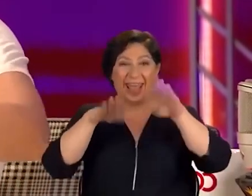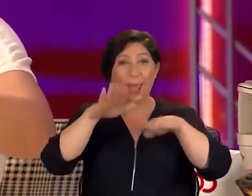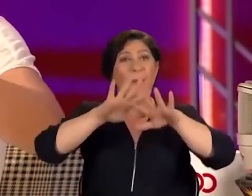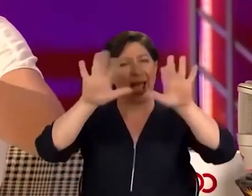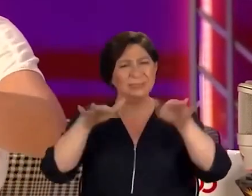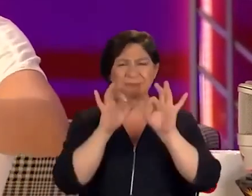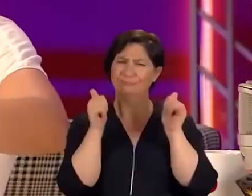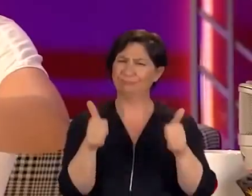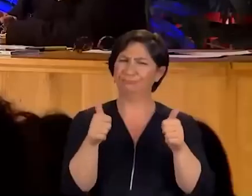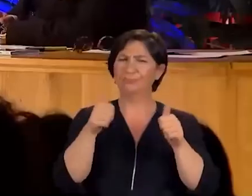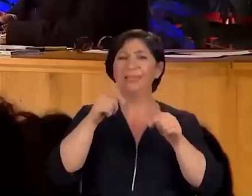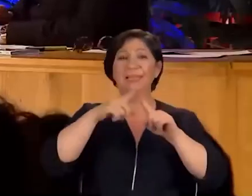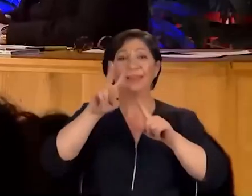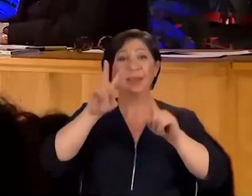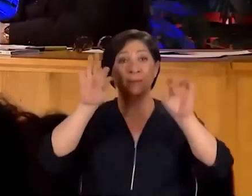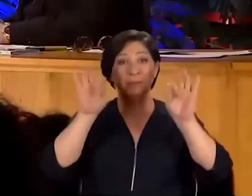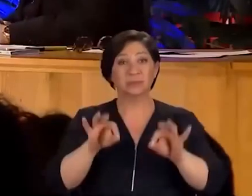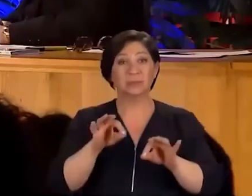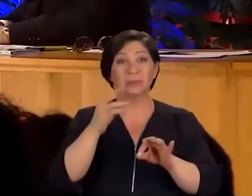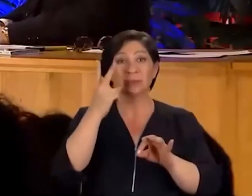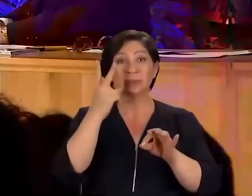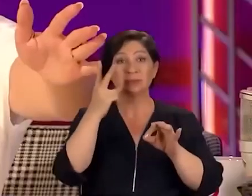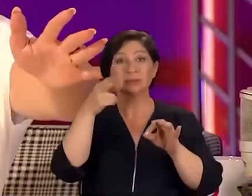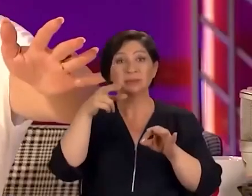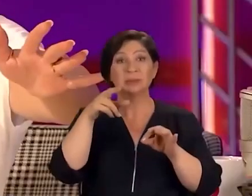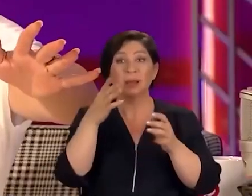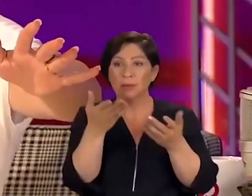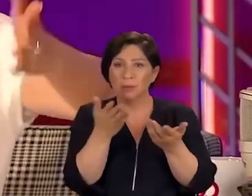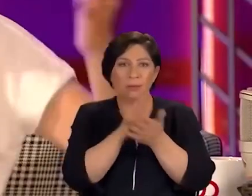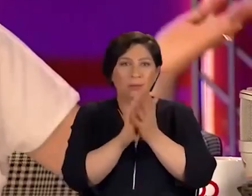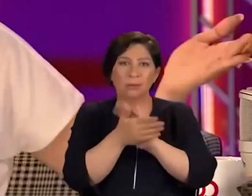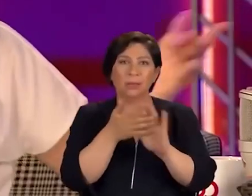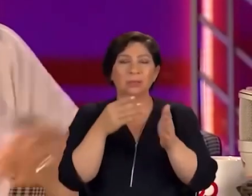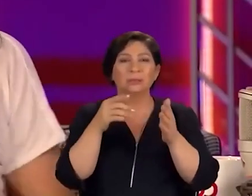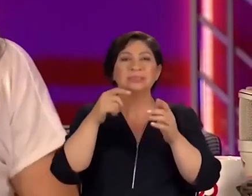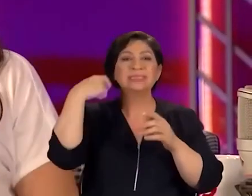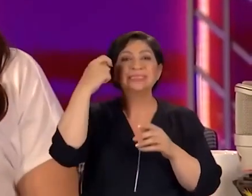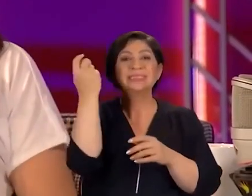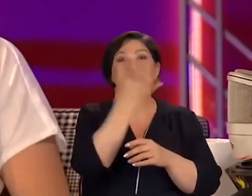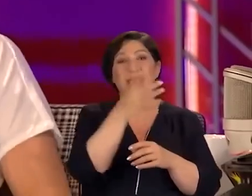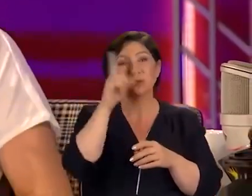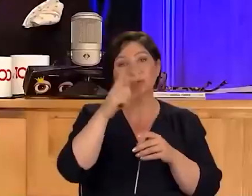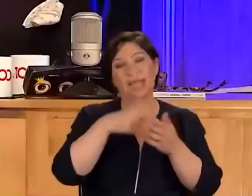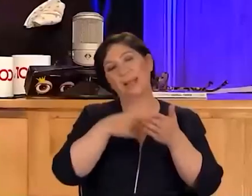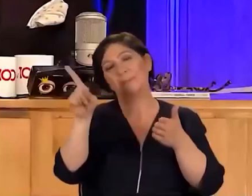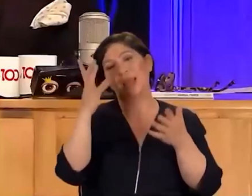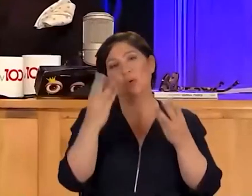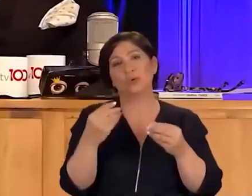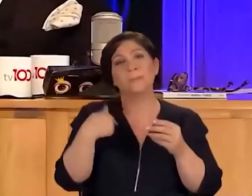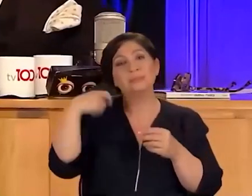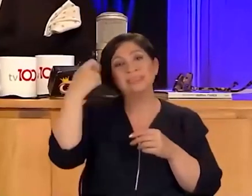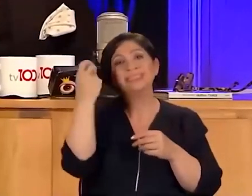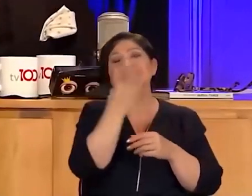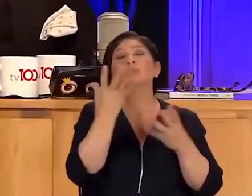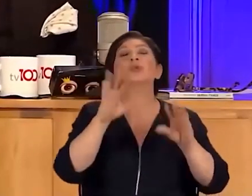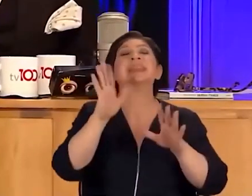okey, her şey Okan televizyon programına başladı. 2.80 yattı proje. Hayır, doğru diziler mu? Yüzünden yattı. Yani proje benim olmadı. Benim dizim